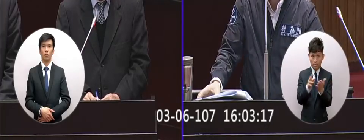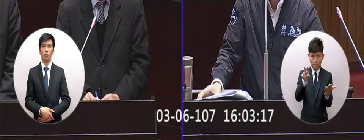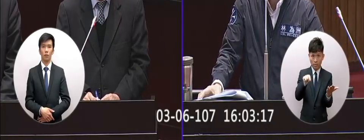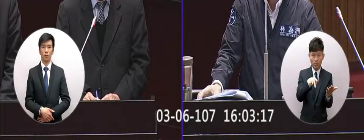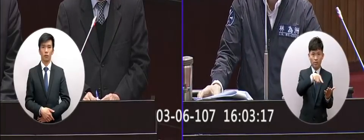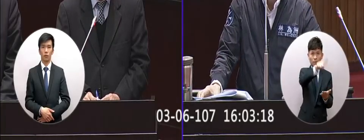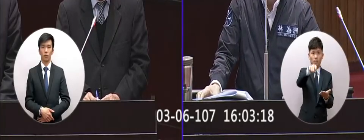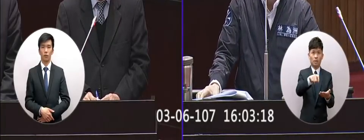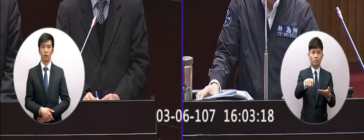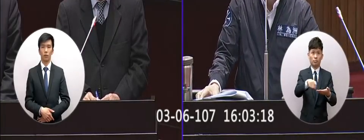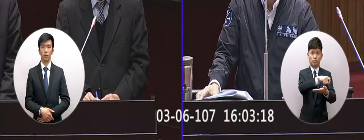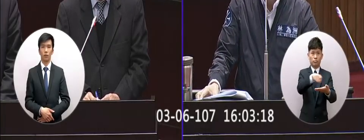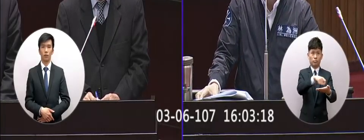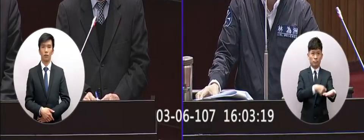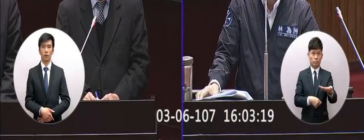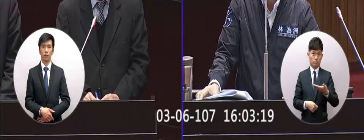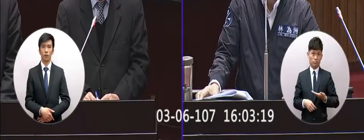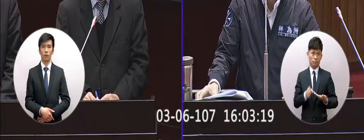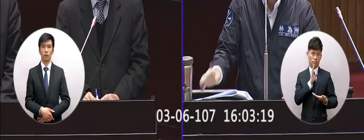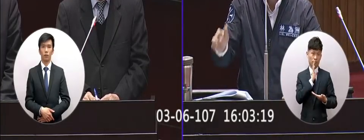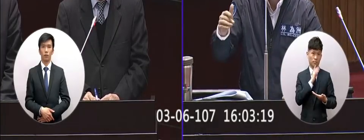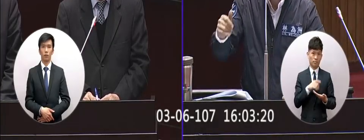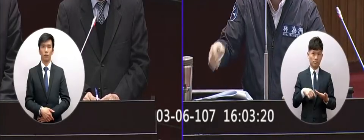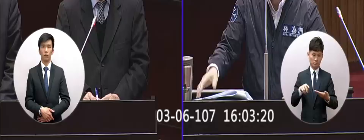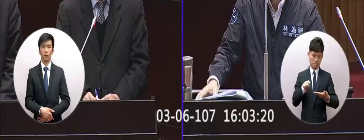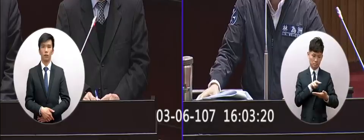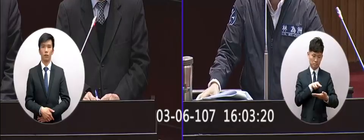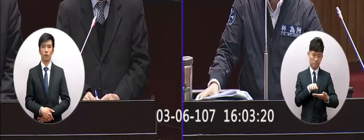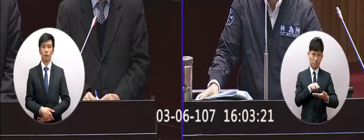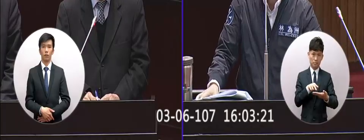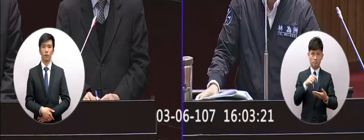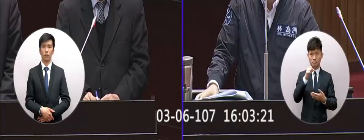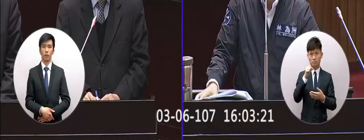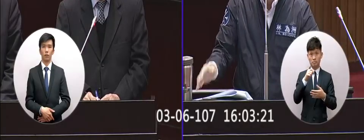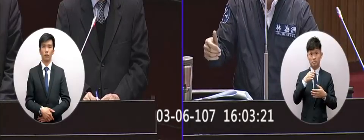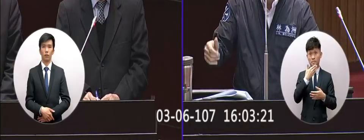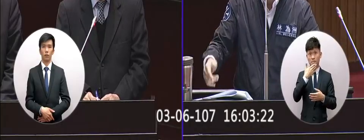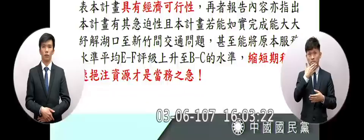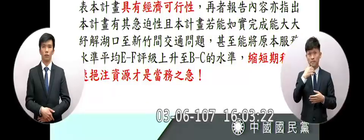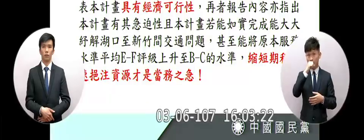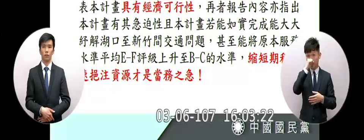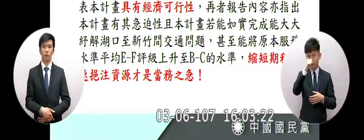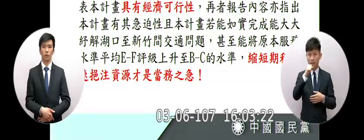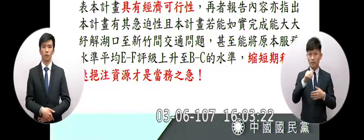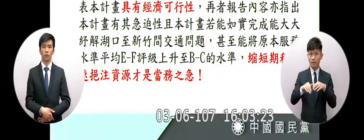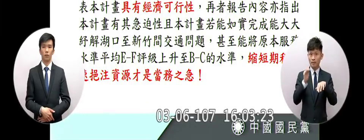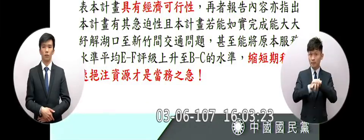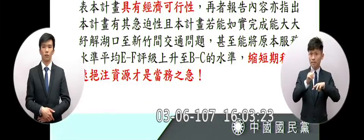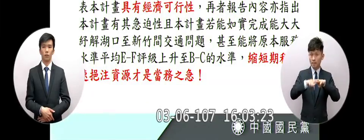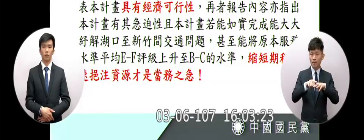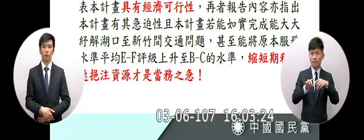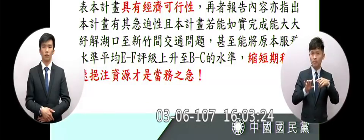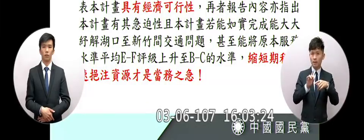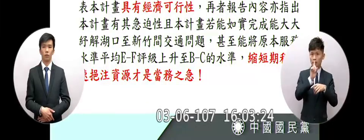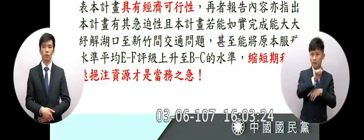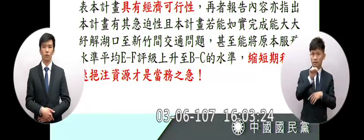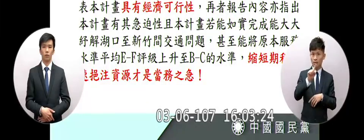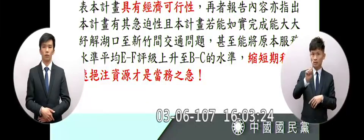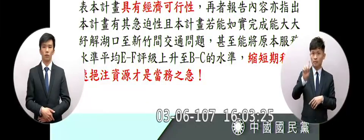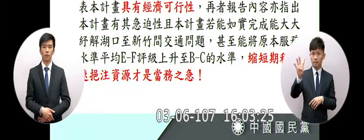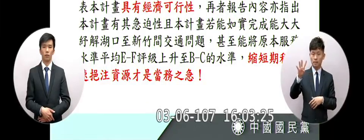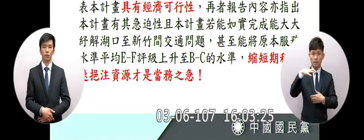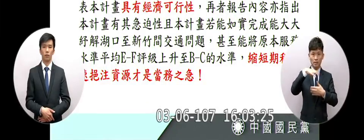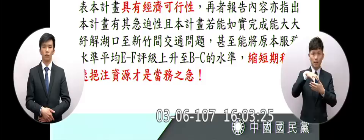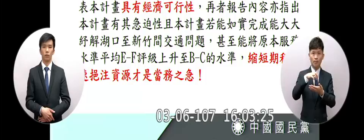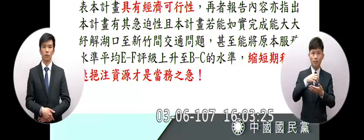做出来的哈。它的这个效益成本比啊很高的1.14，内部报酬率这个都